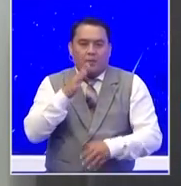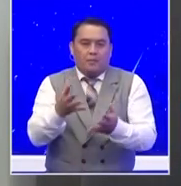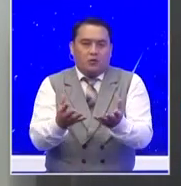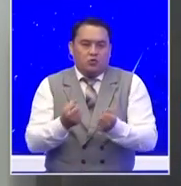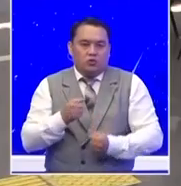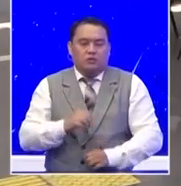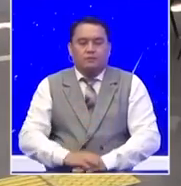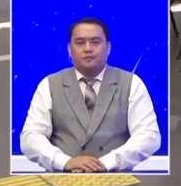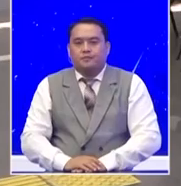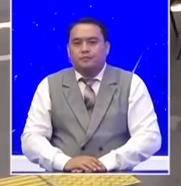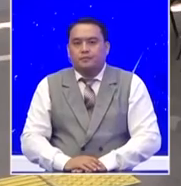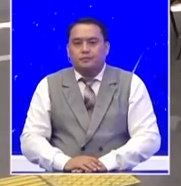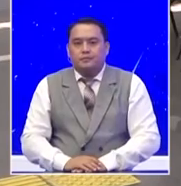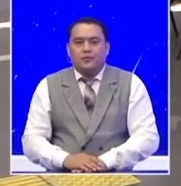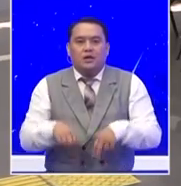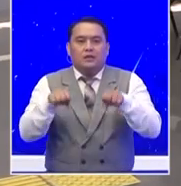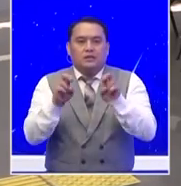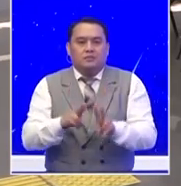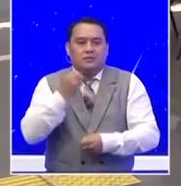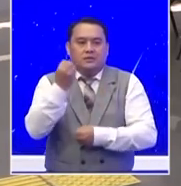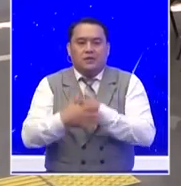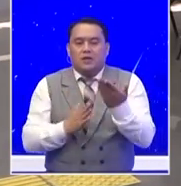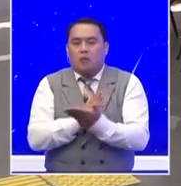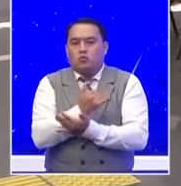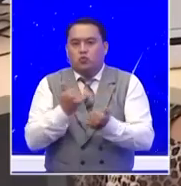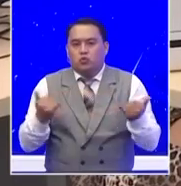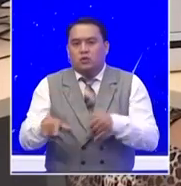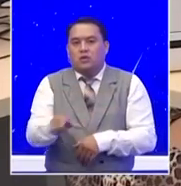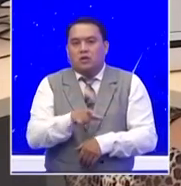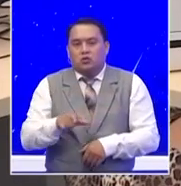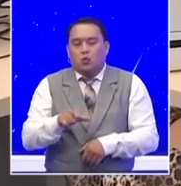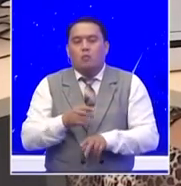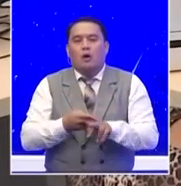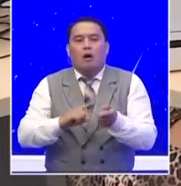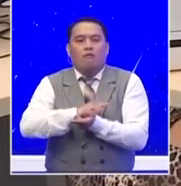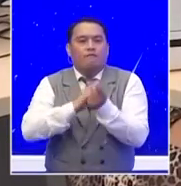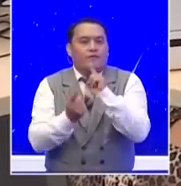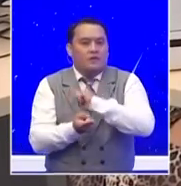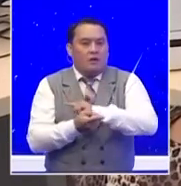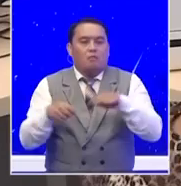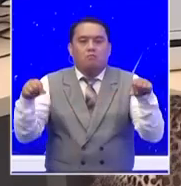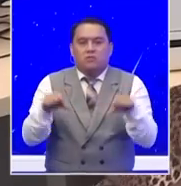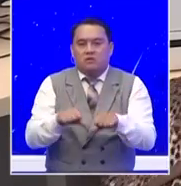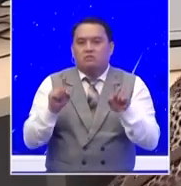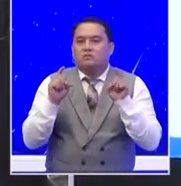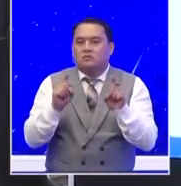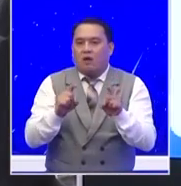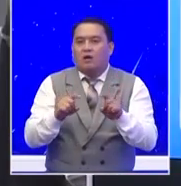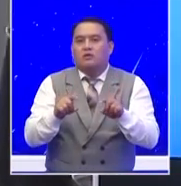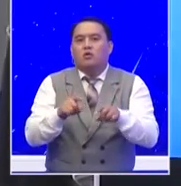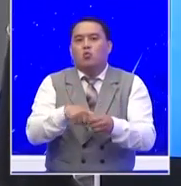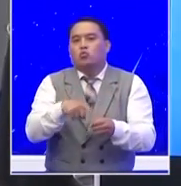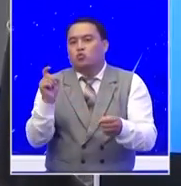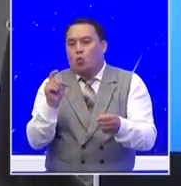получение документов. В специализированном отделе Центра обслуживания населения можно получить или обменять водительские права, зарегистрировать и снять с